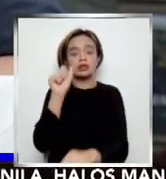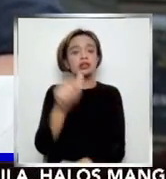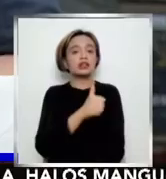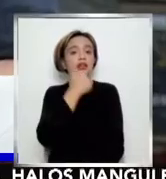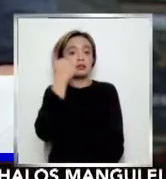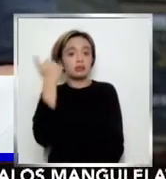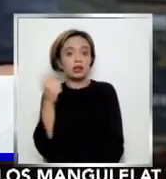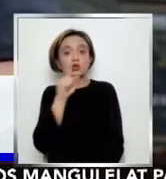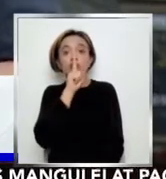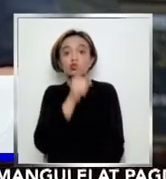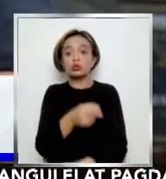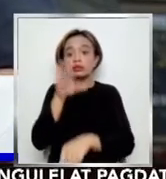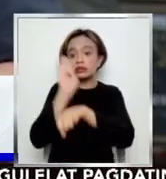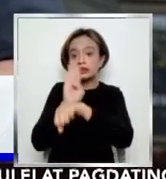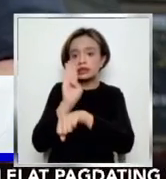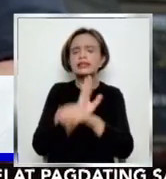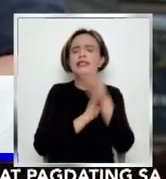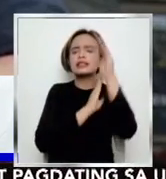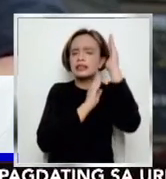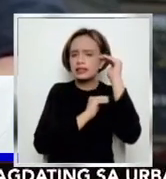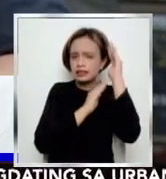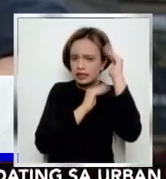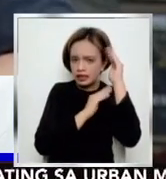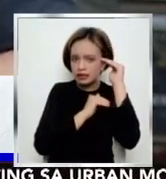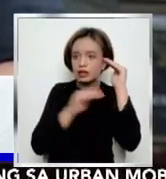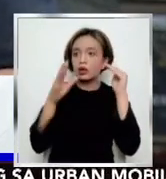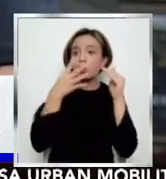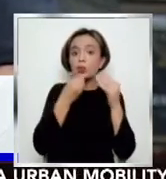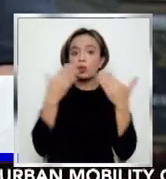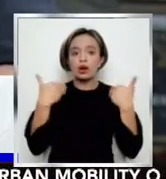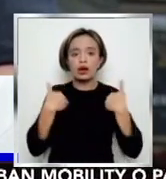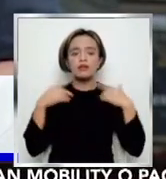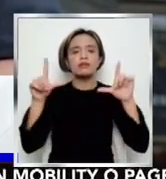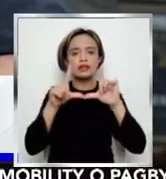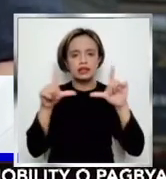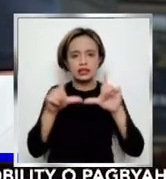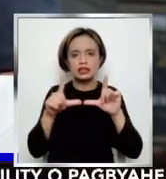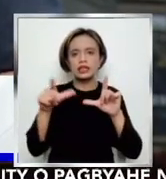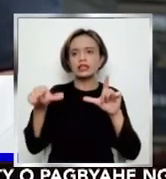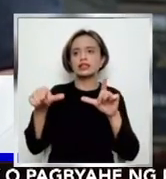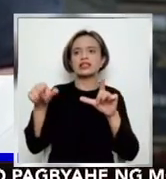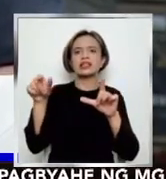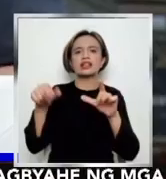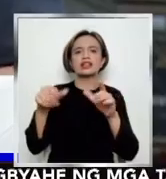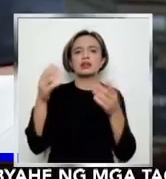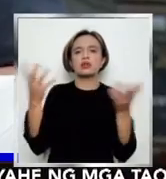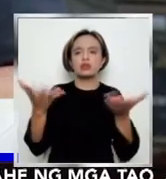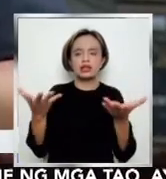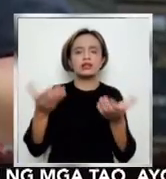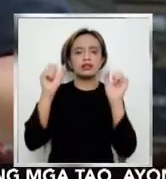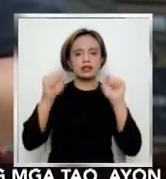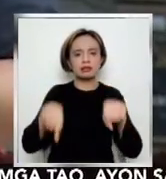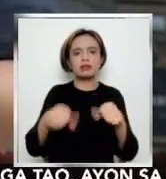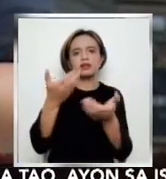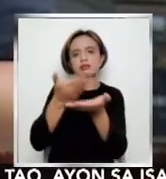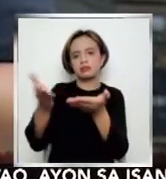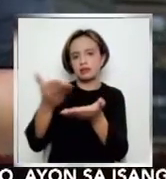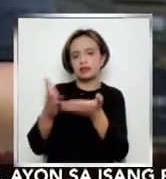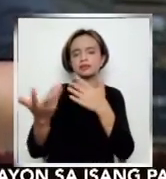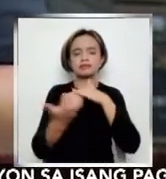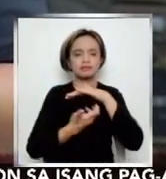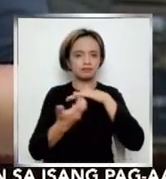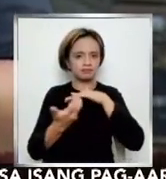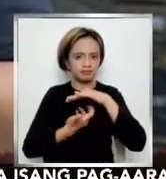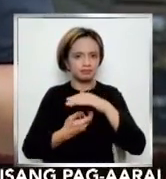negosyo, sana raw silang mga lisensyado ang tangkilikin ng mga mamimili. Para sa GMA Integrated News,